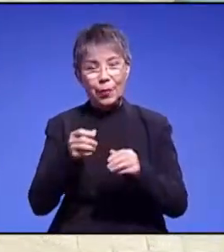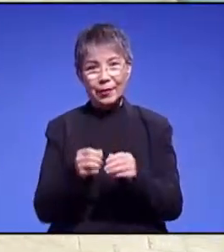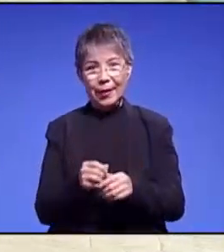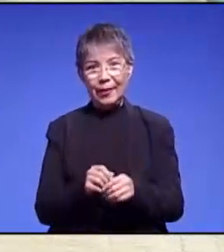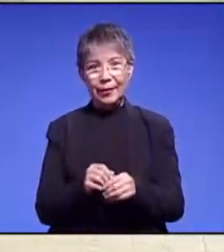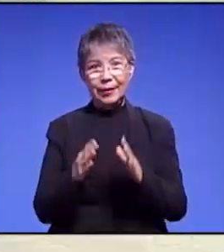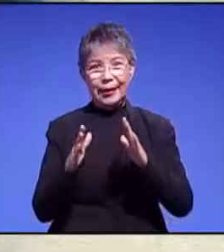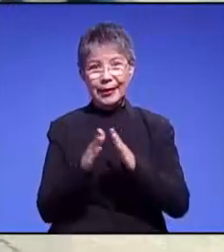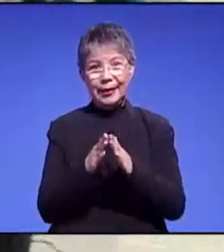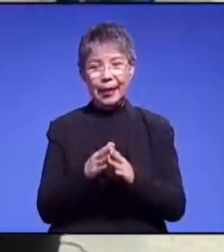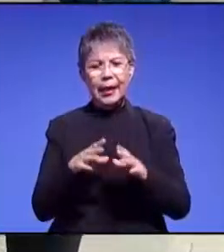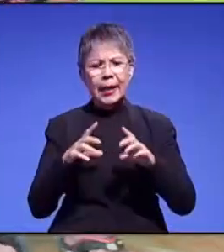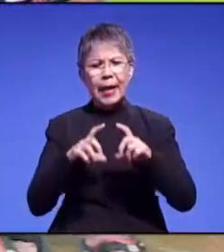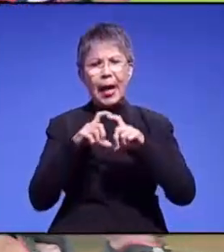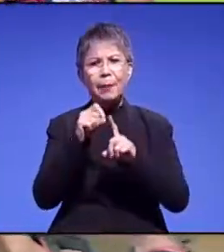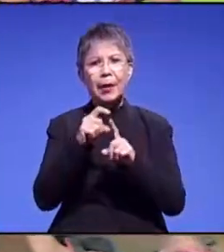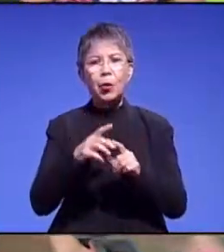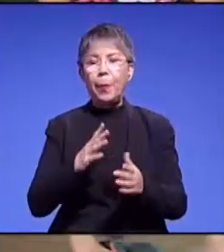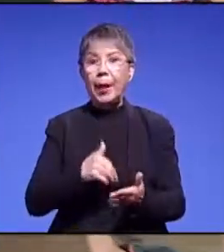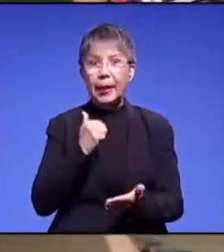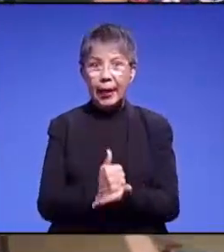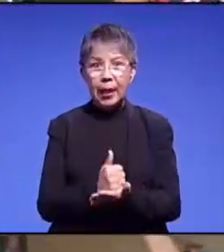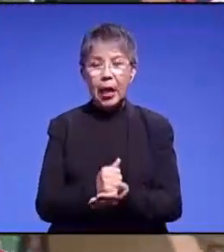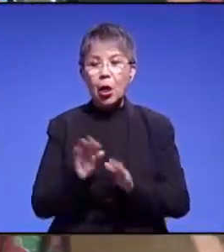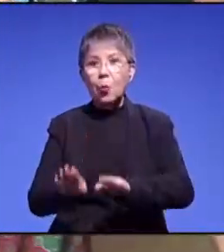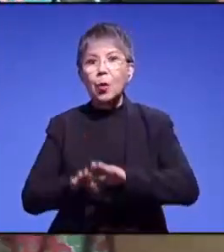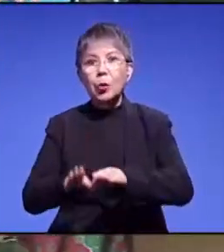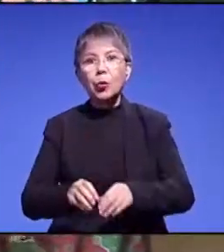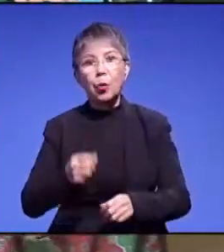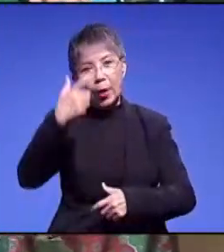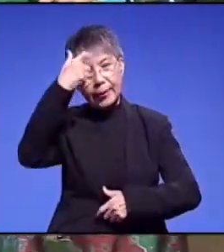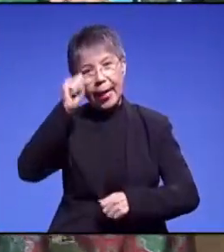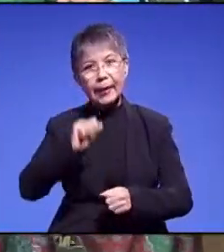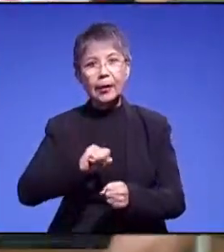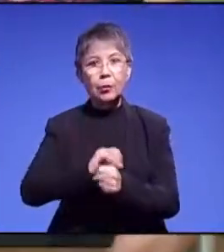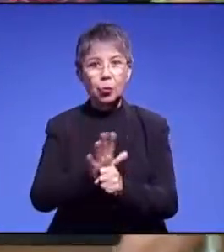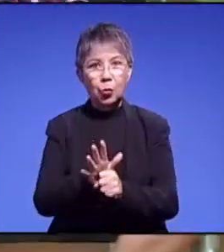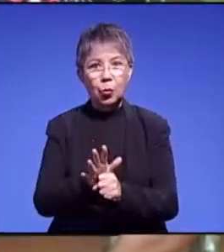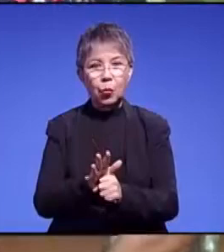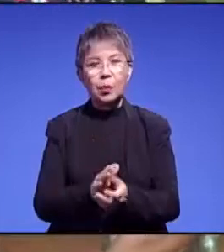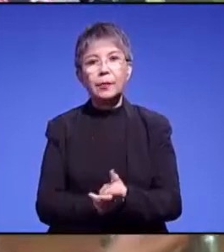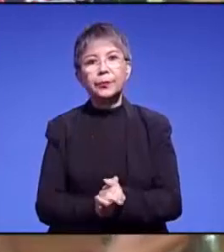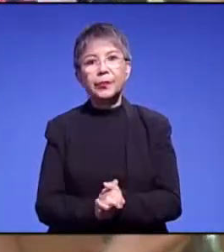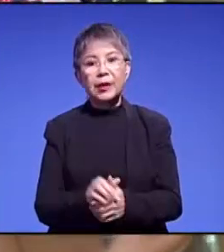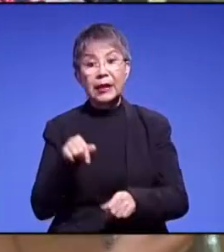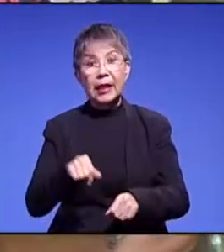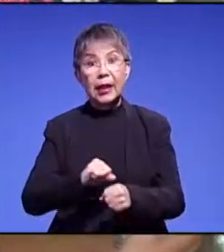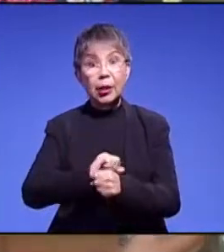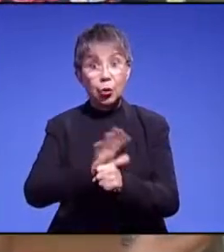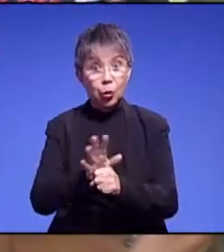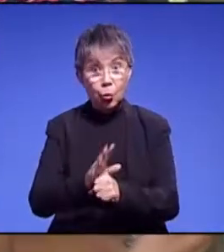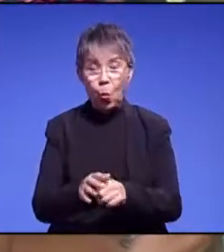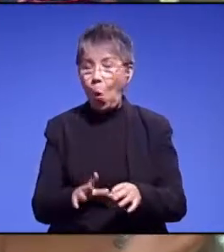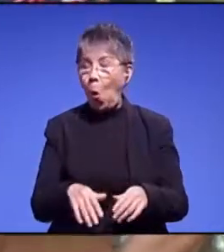medis, APD menjadi salah satu kebutuhan utama saat harus menangani pasien dengan berbagai keluhan kesehatan di tengah pandemi seperti